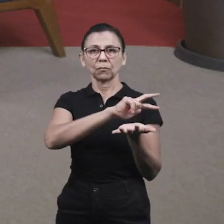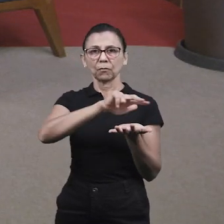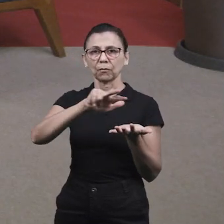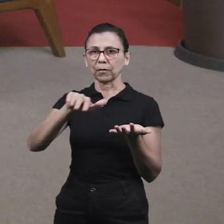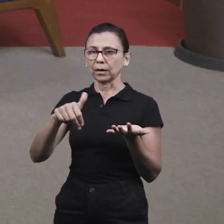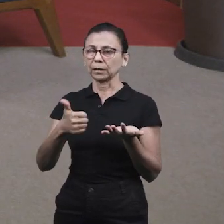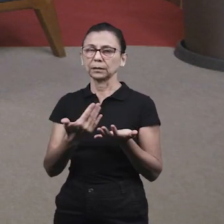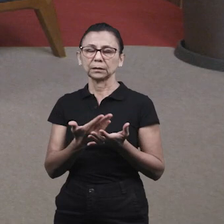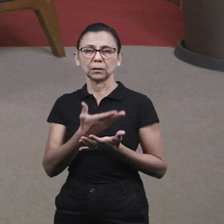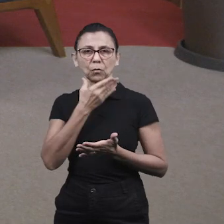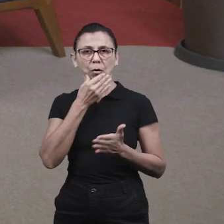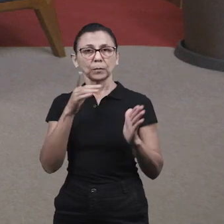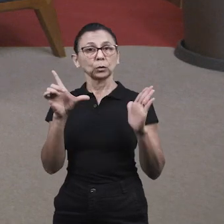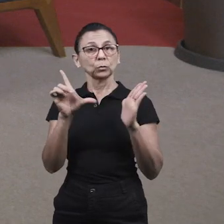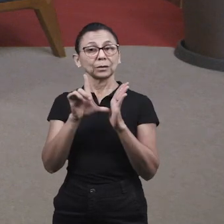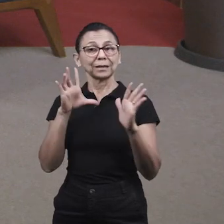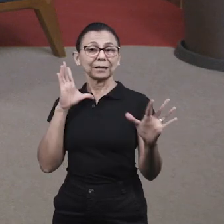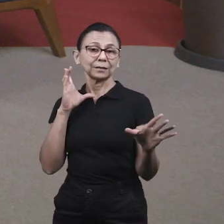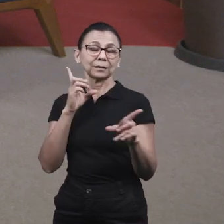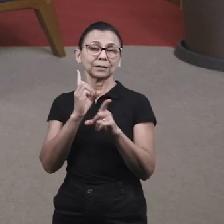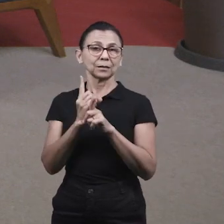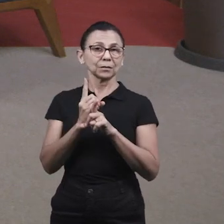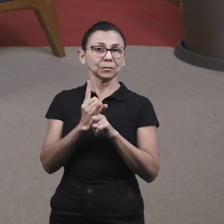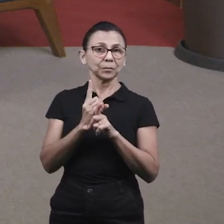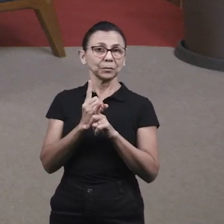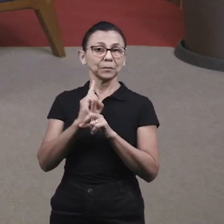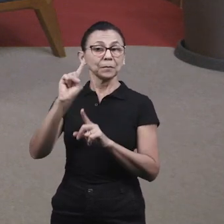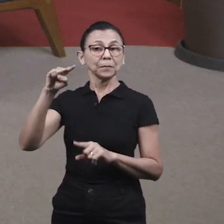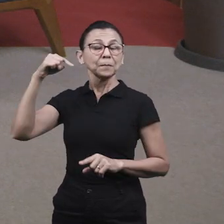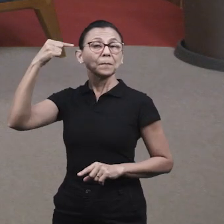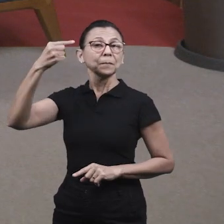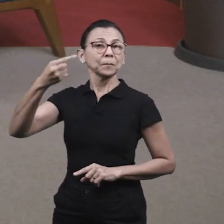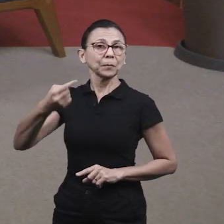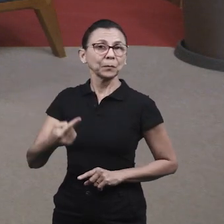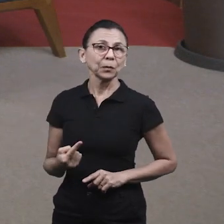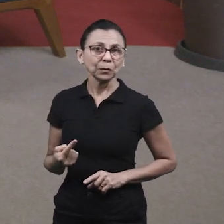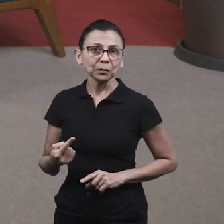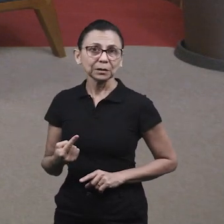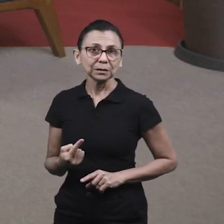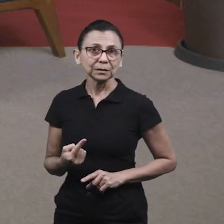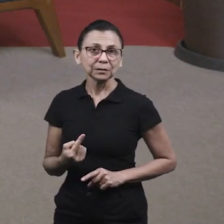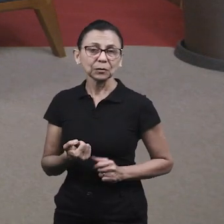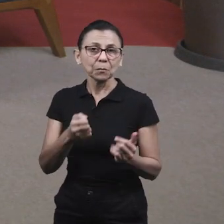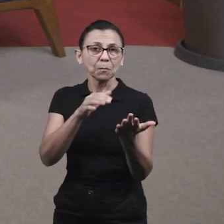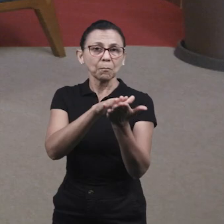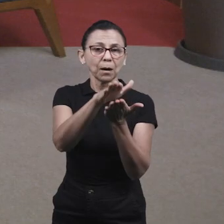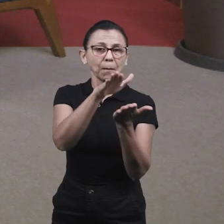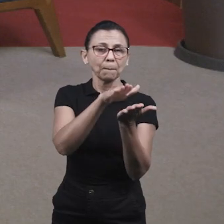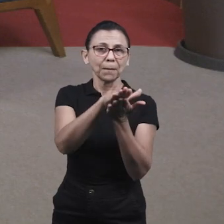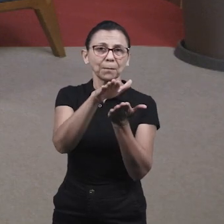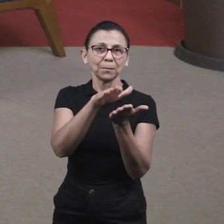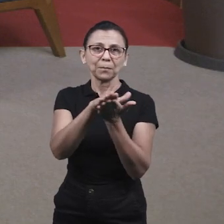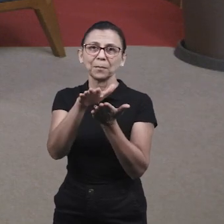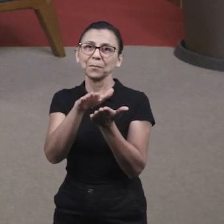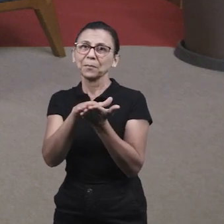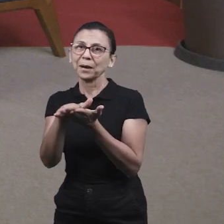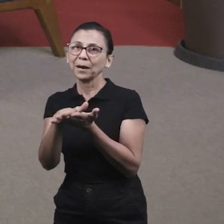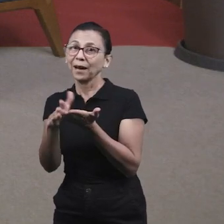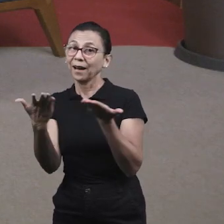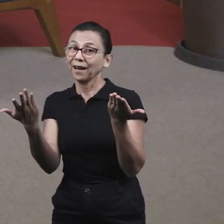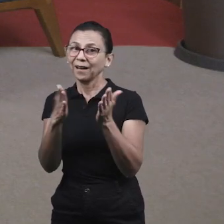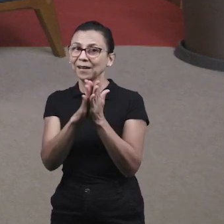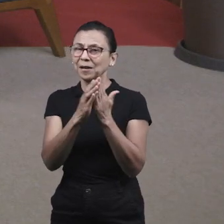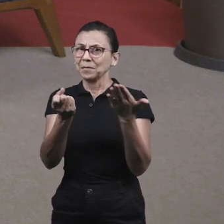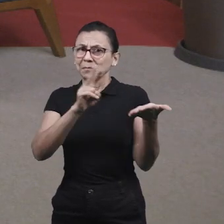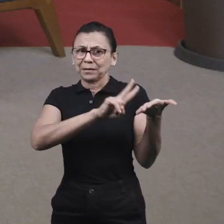à être traduite vers les langues parlées. Dieu a utilisé Martin Luther, n'est-ce pas? Oui. Et juste après, regardez bien la